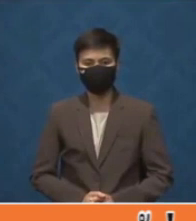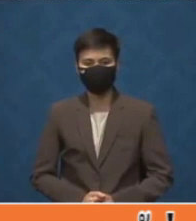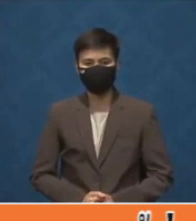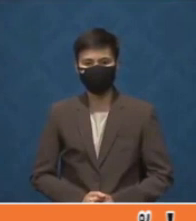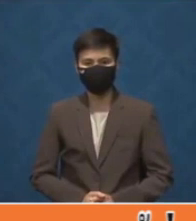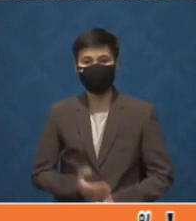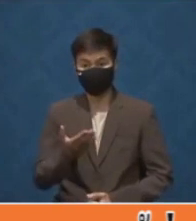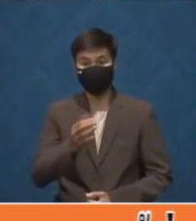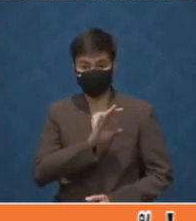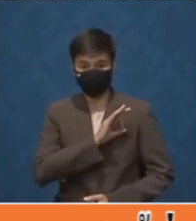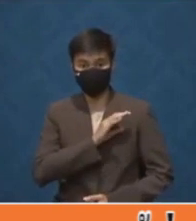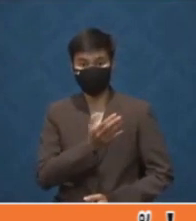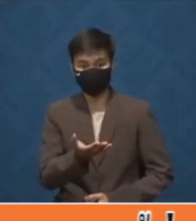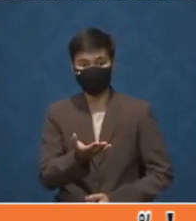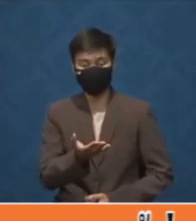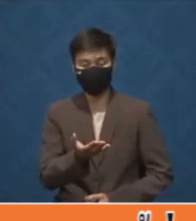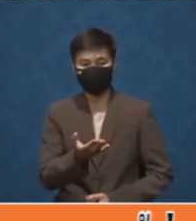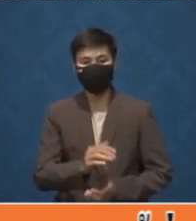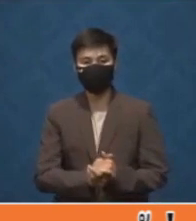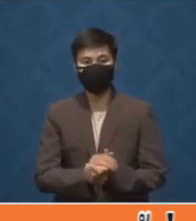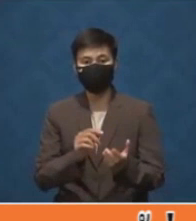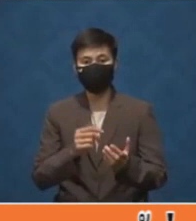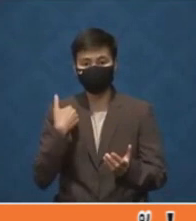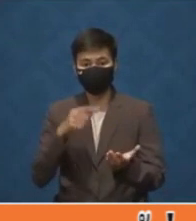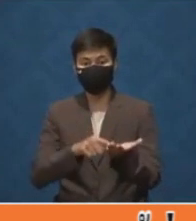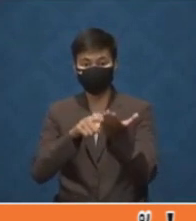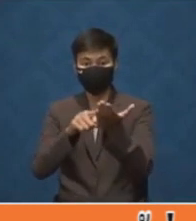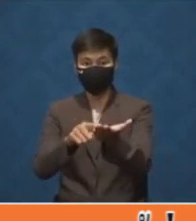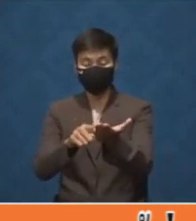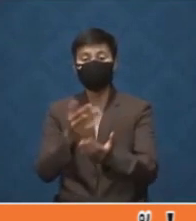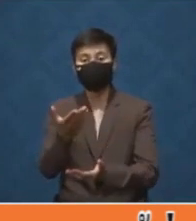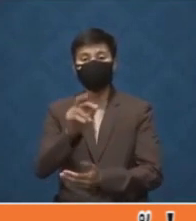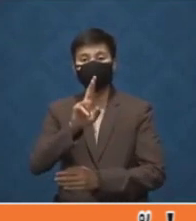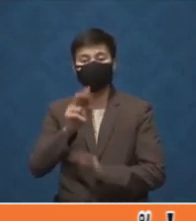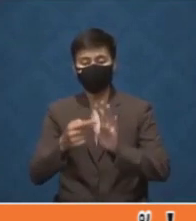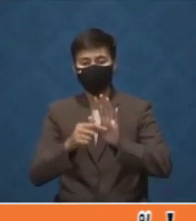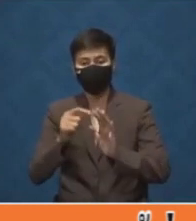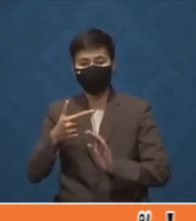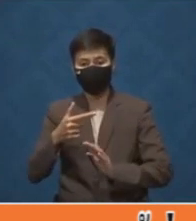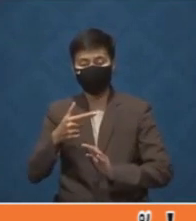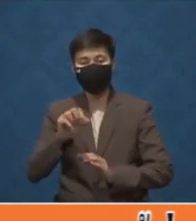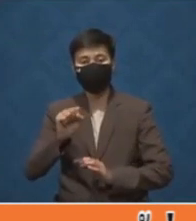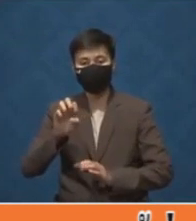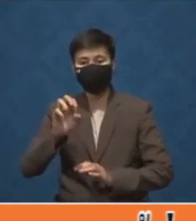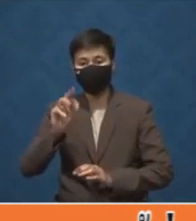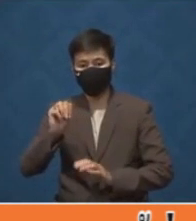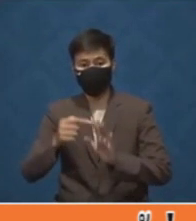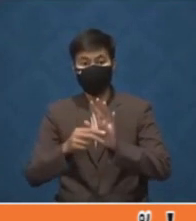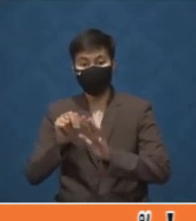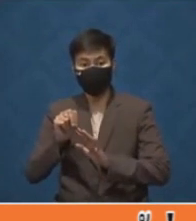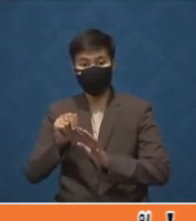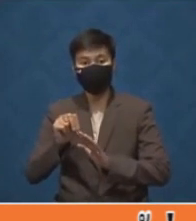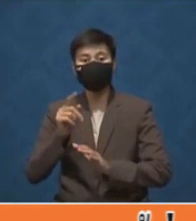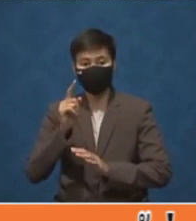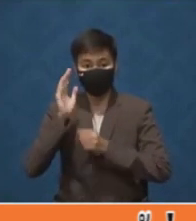ท่านสมาชิกครับท่านผู้เสนอนะครับคือท่านรังสิมันต์โรมก็มีสิทธิ์อภิปรายแต่ว่าต้